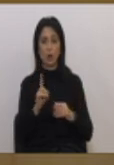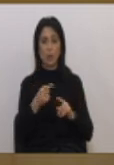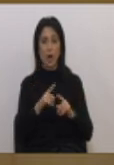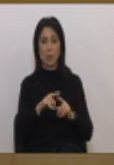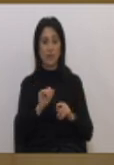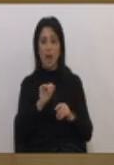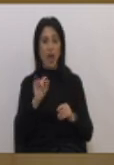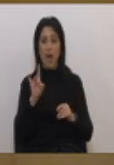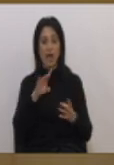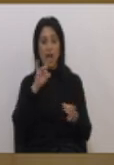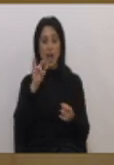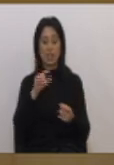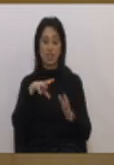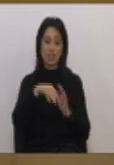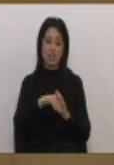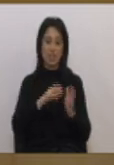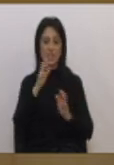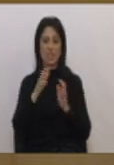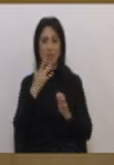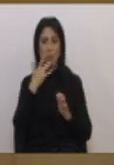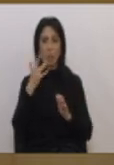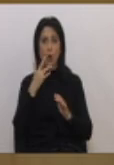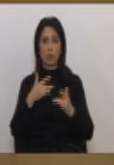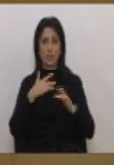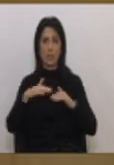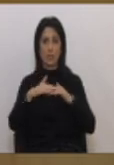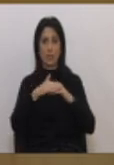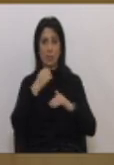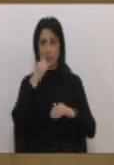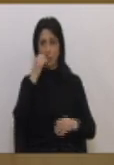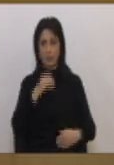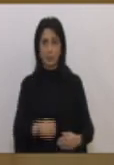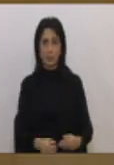არ გაქრნენ შიდა თუ საერთაშორისო პოლიტიკური სცენიდან. Მადლობთ.